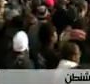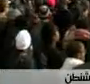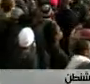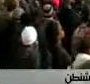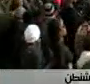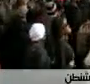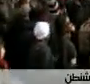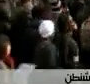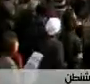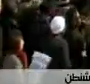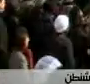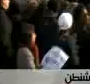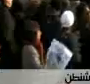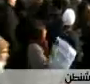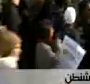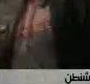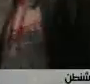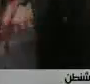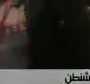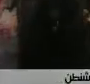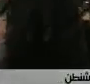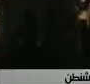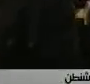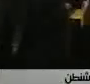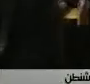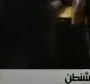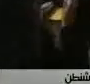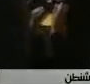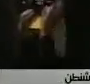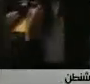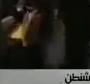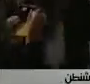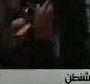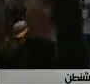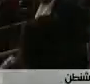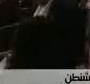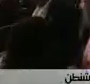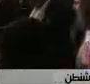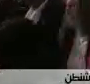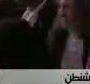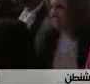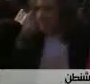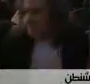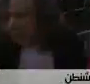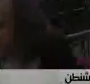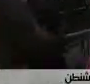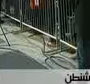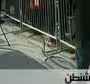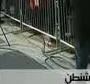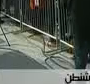مسيرات حاشده تعم شوارع العاصمه الامريكيه تنديدا بالعنف ضد السود.